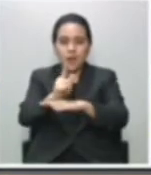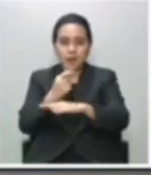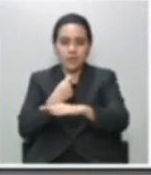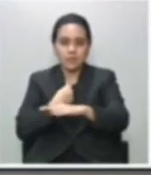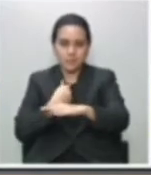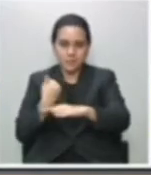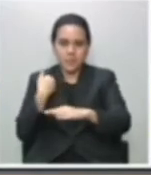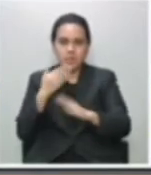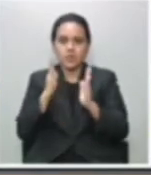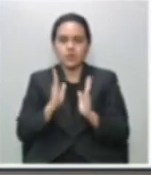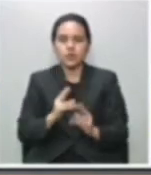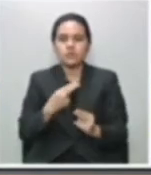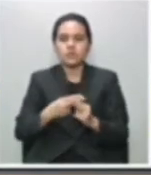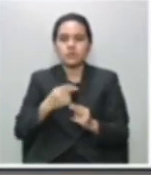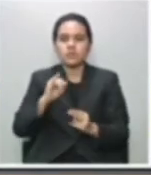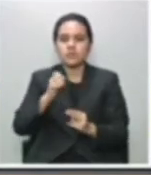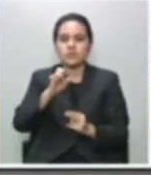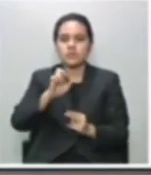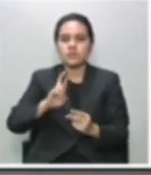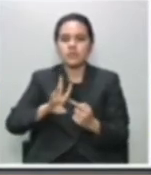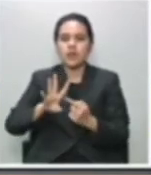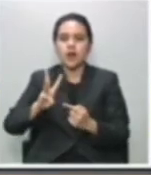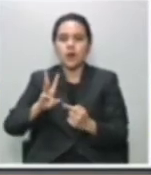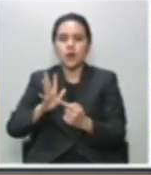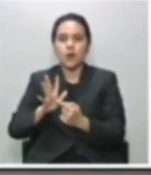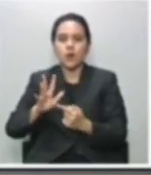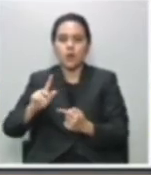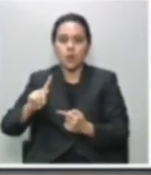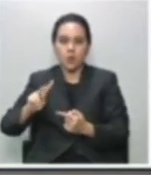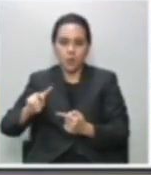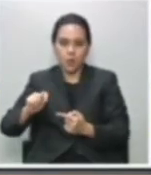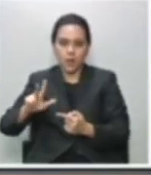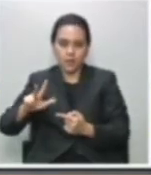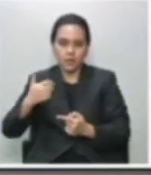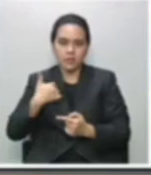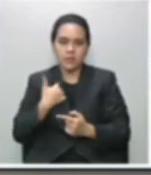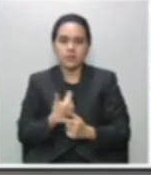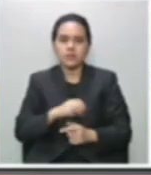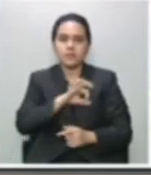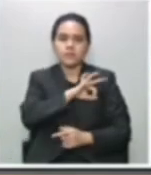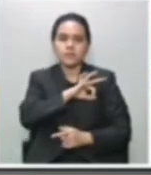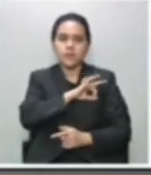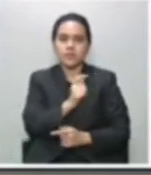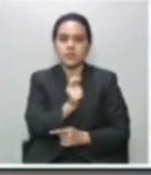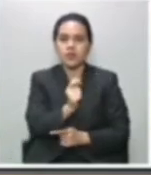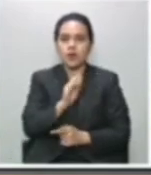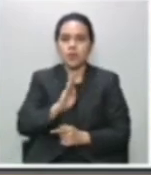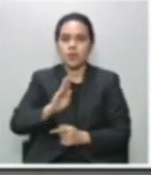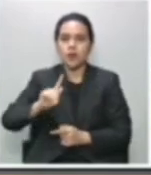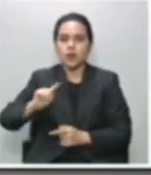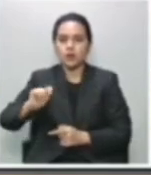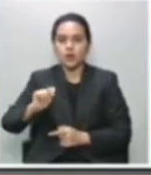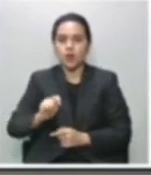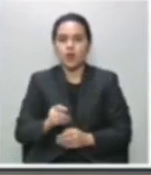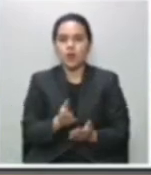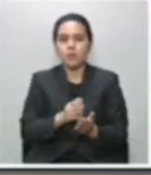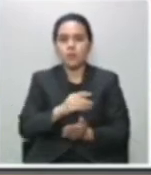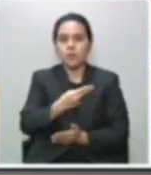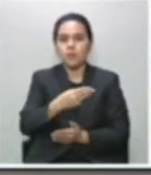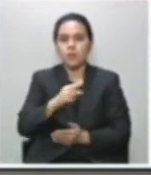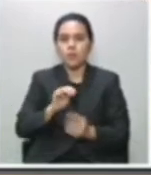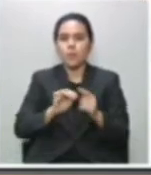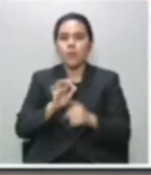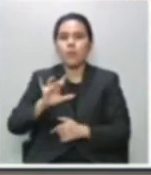นายกิรวัฒน์ขุมด้วงสมาชิกองค์การบริหารส่วนตำบลหมู่8ตำบลหินตั้งอำเภอบ้านไผ่จังหวัดขอน